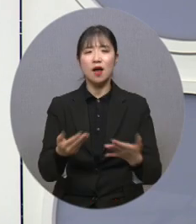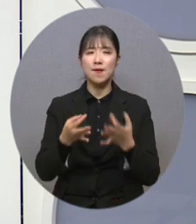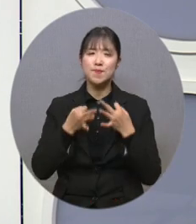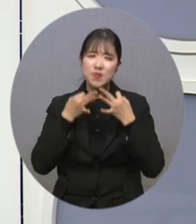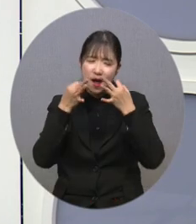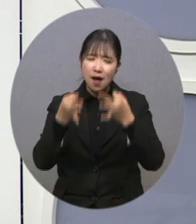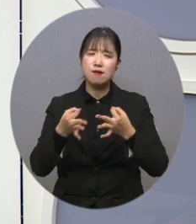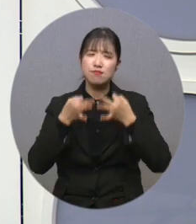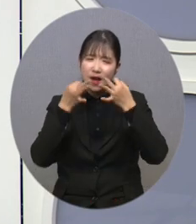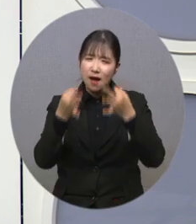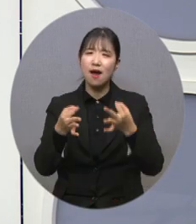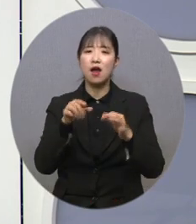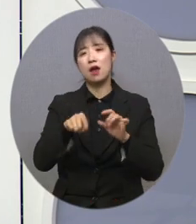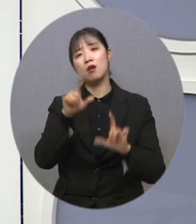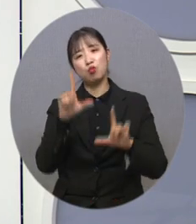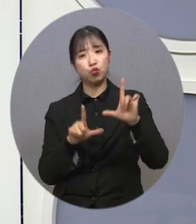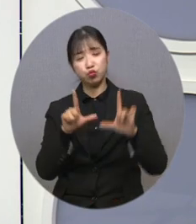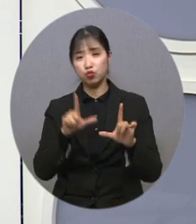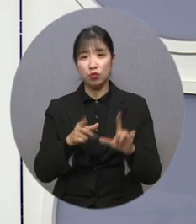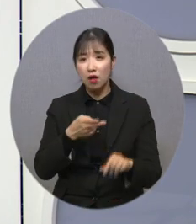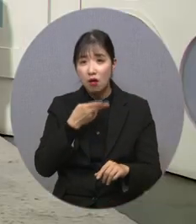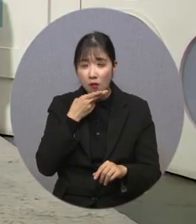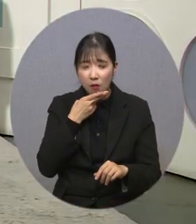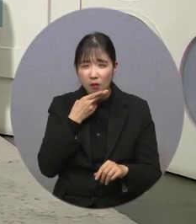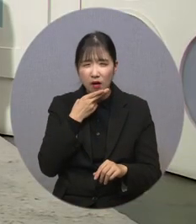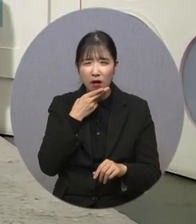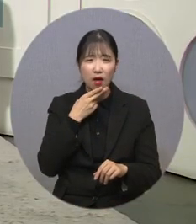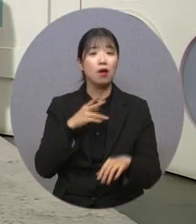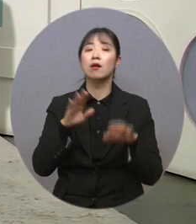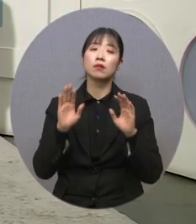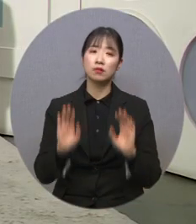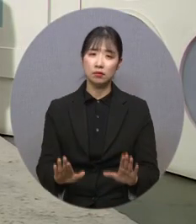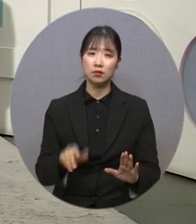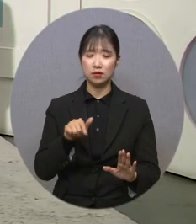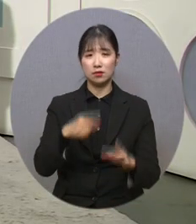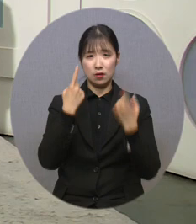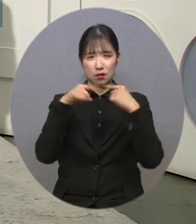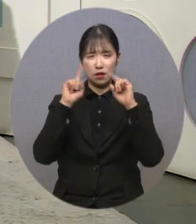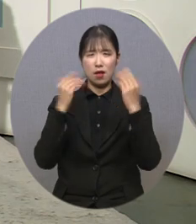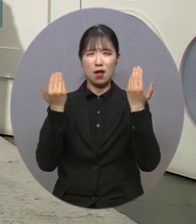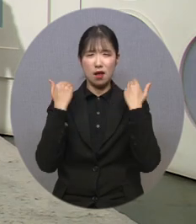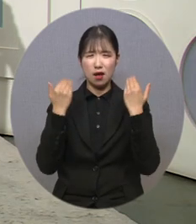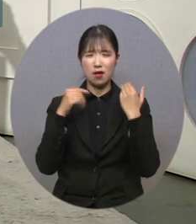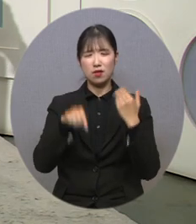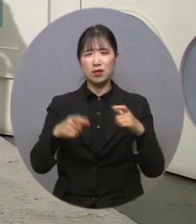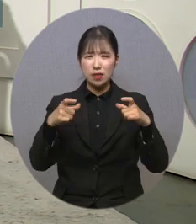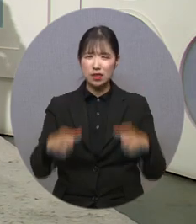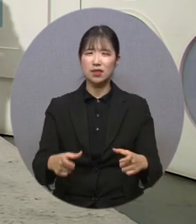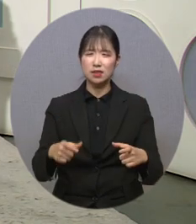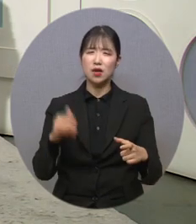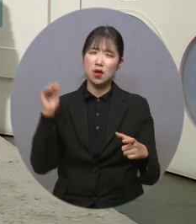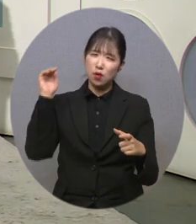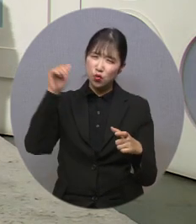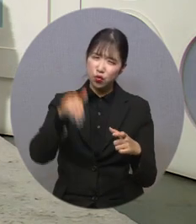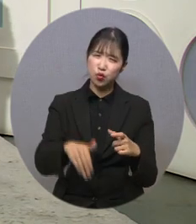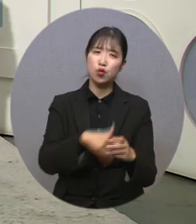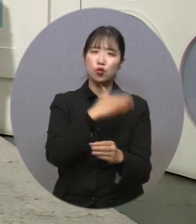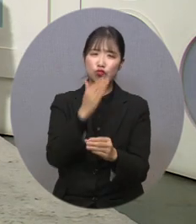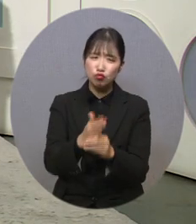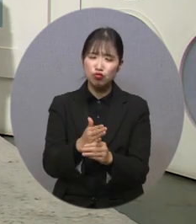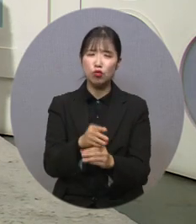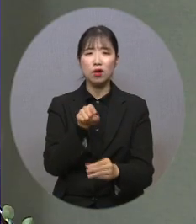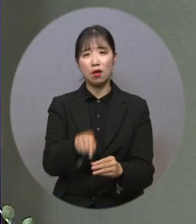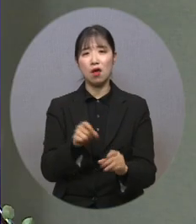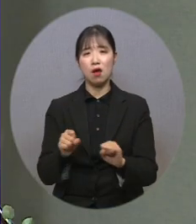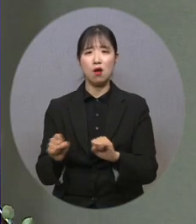희생하고 헌신하는 그런 노력을 보이지 않으면 지금 우리 청운대학 같이 그 지역이 쇠퇴하는 지역의